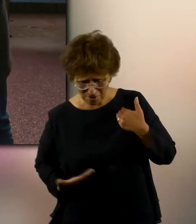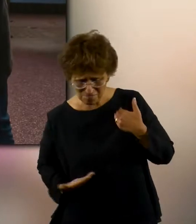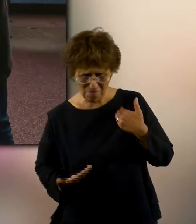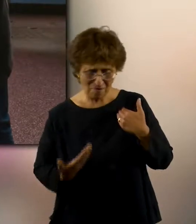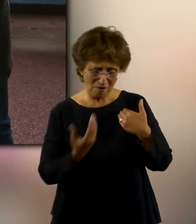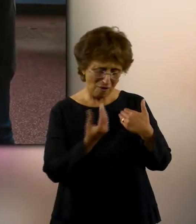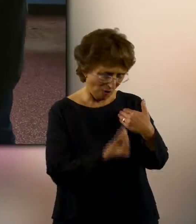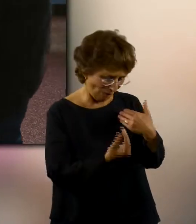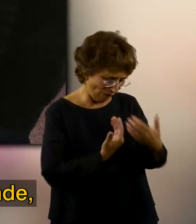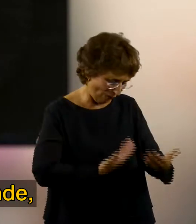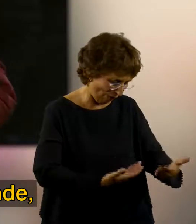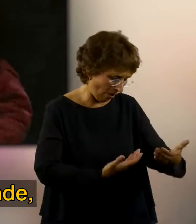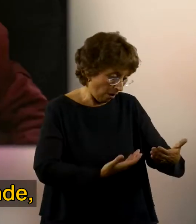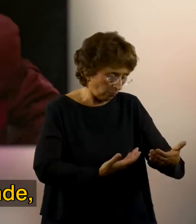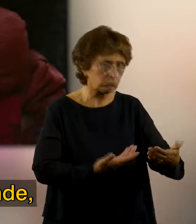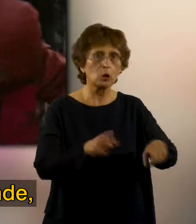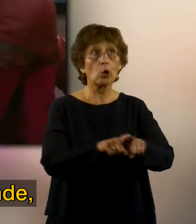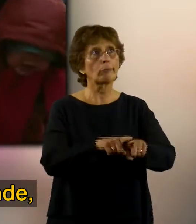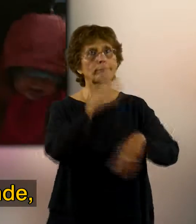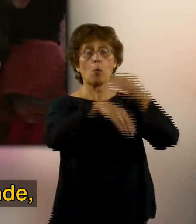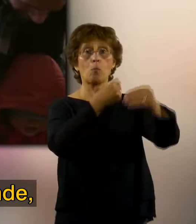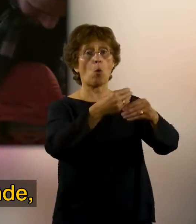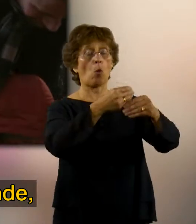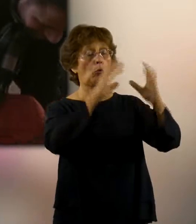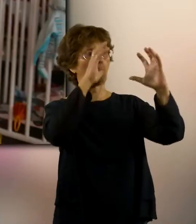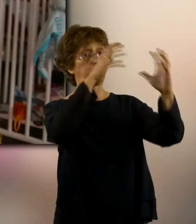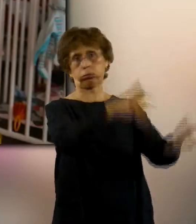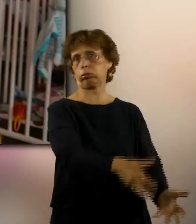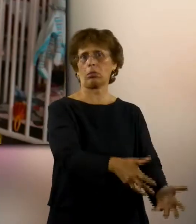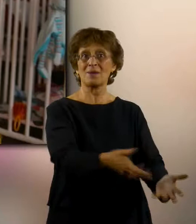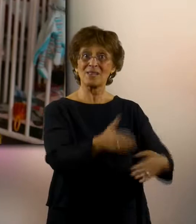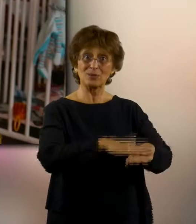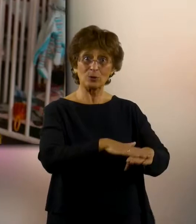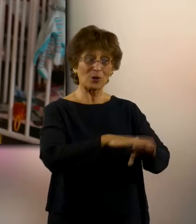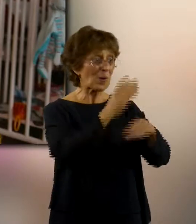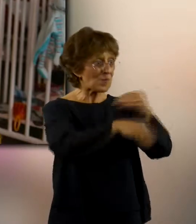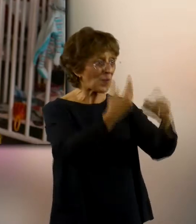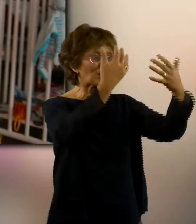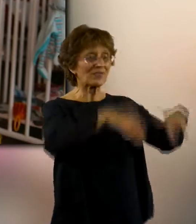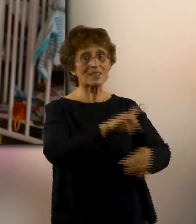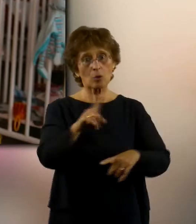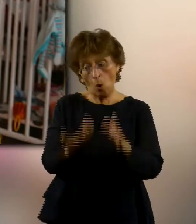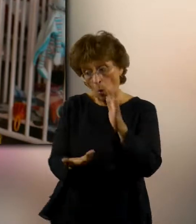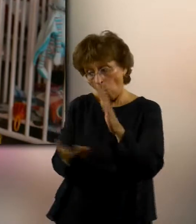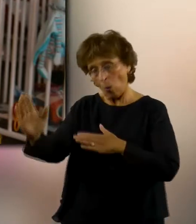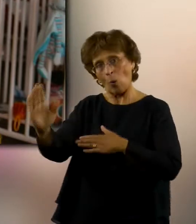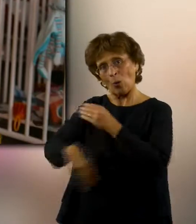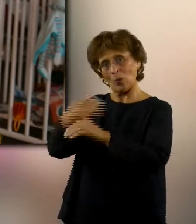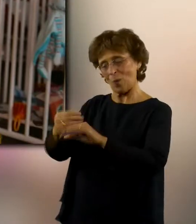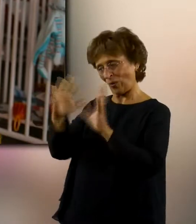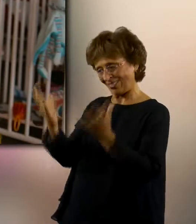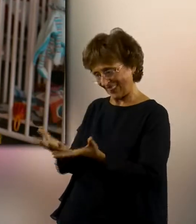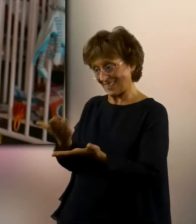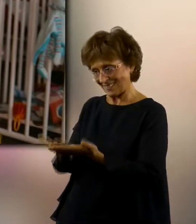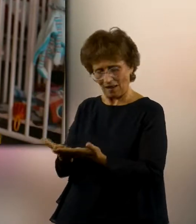enfant, le monde s'écroule. Et puis finalement, on se rend compte que ce n'est pas la fin du monde, c'est la fin d'un monde. C'est la fin d'un monde qu'on avait voulu